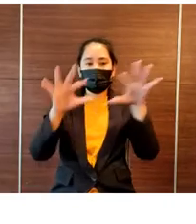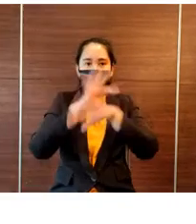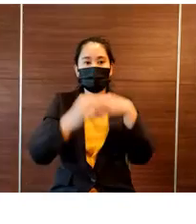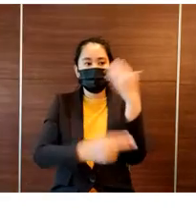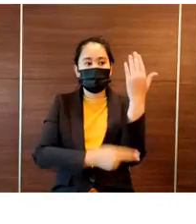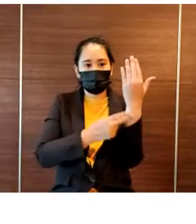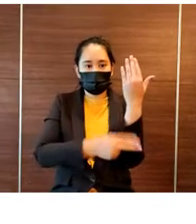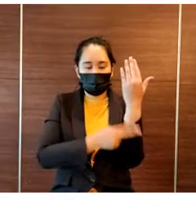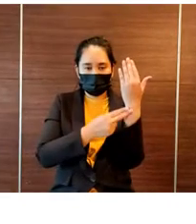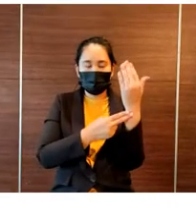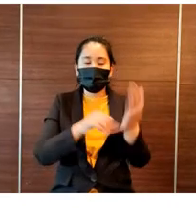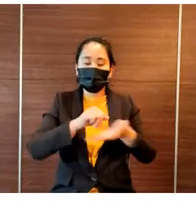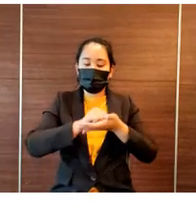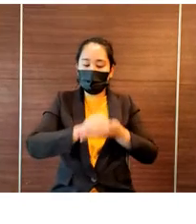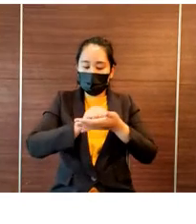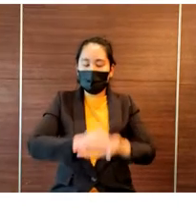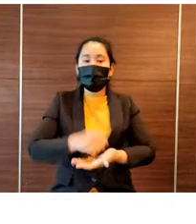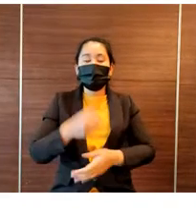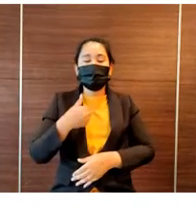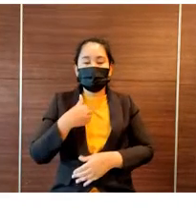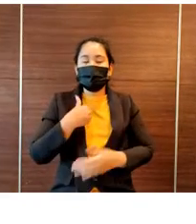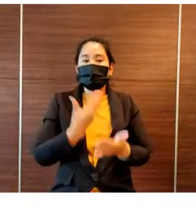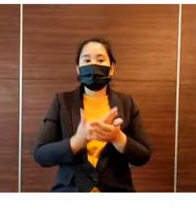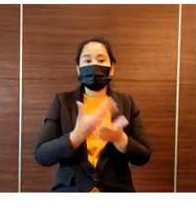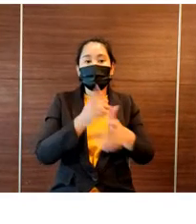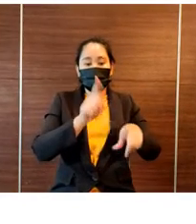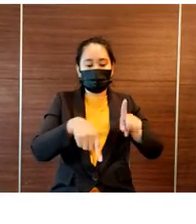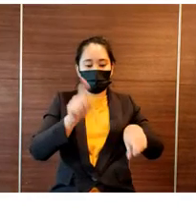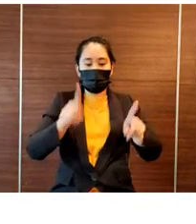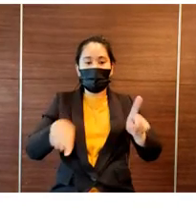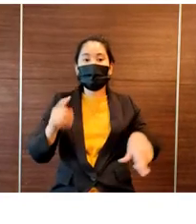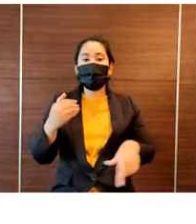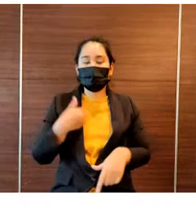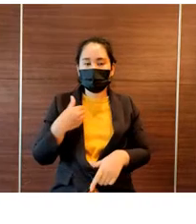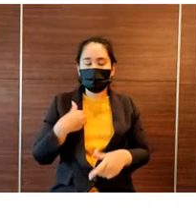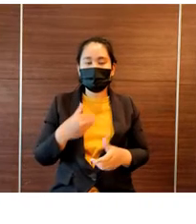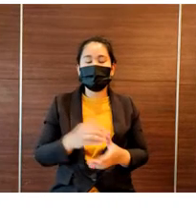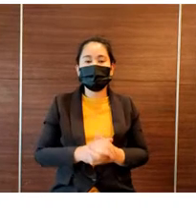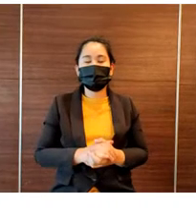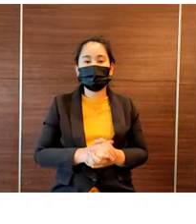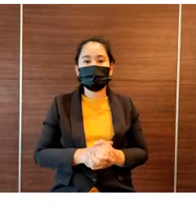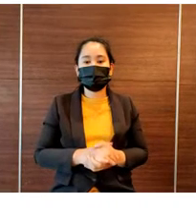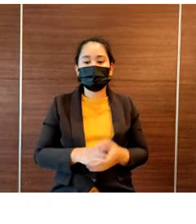างเงี้ยครับแล้วแต่สเกลแล้วก็แล้วแต่ราคาเพราะฉะนั้นในช่วง